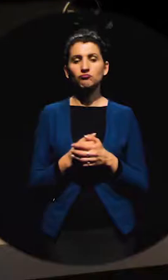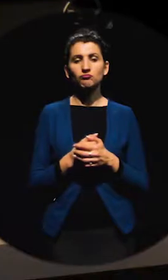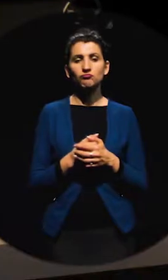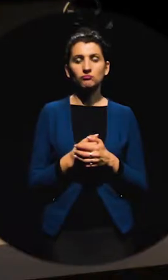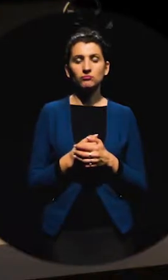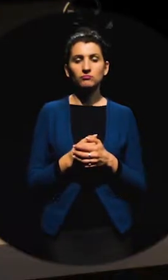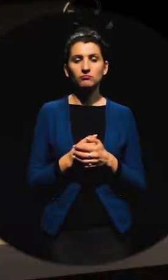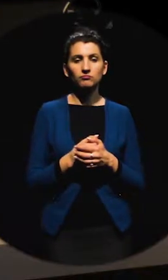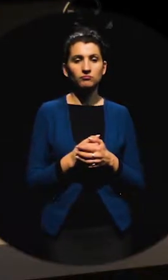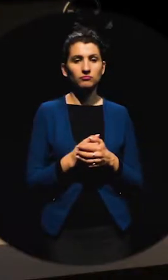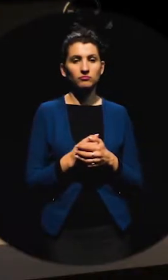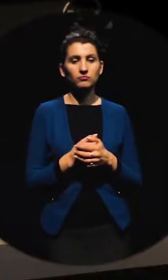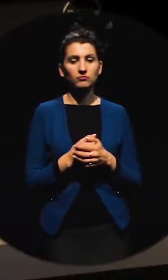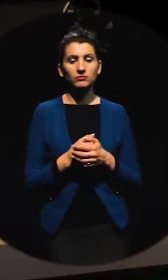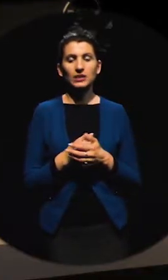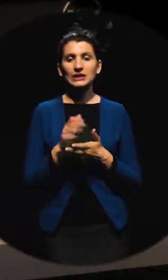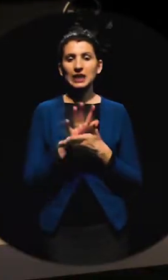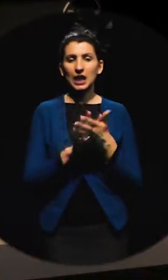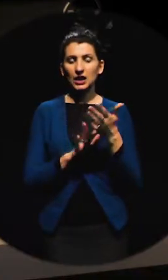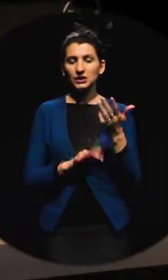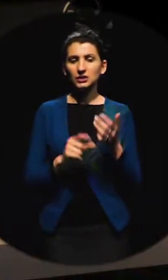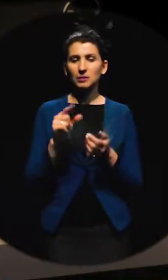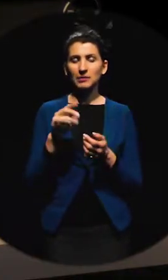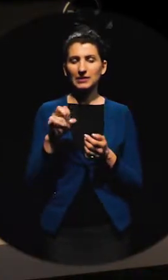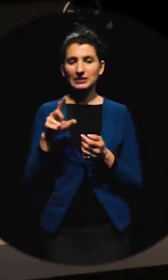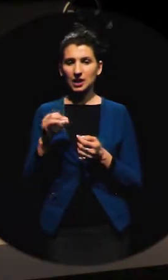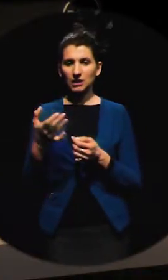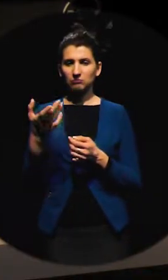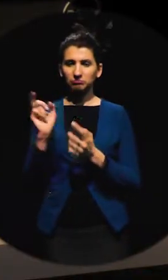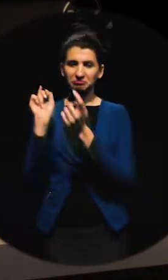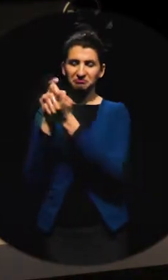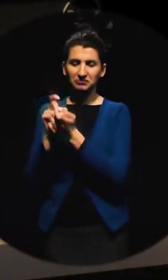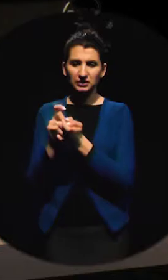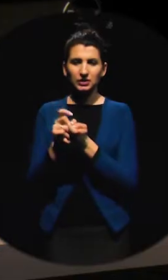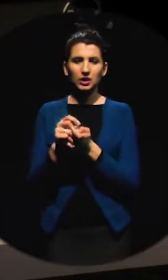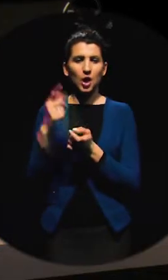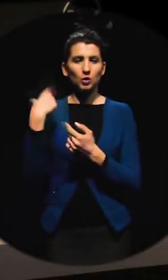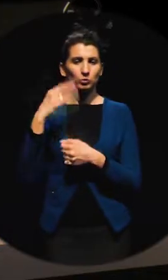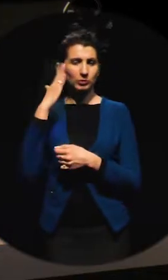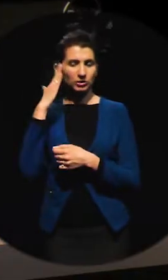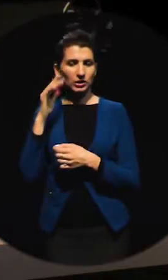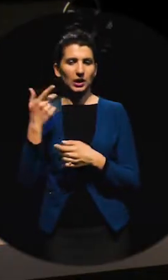treść petycji mieszkańców Szczecina, która bardzo mnie uderzyła.